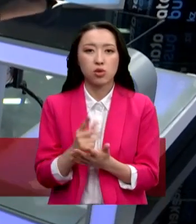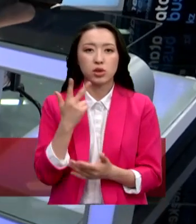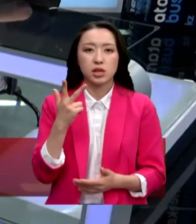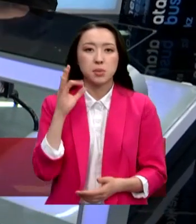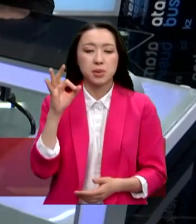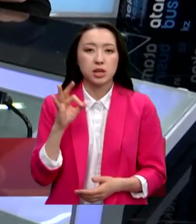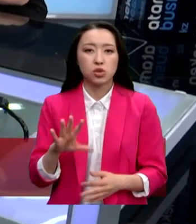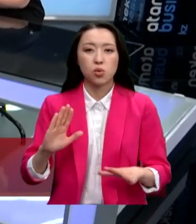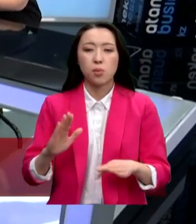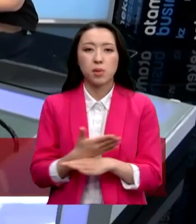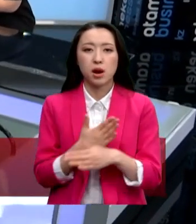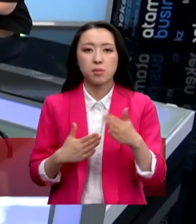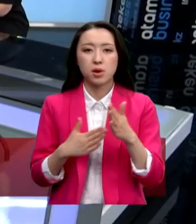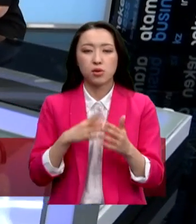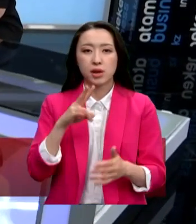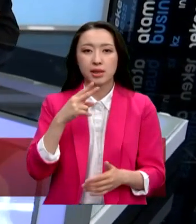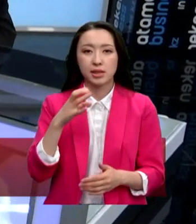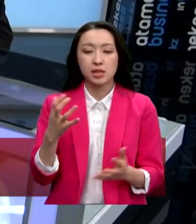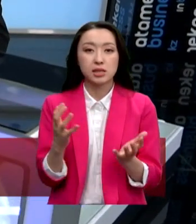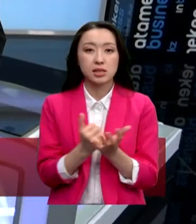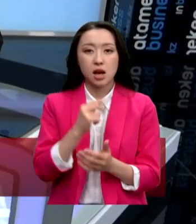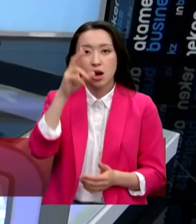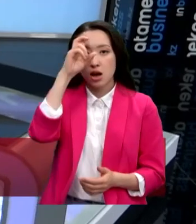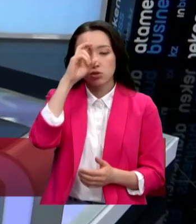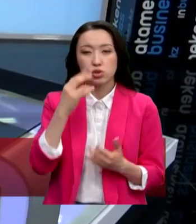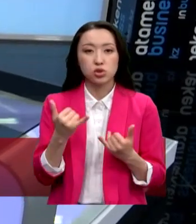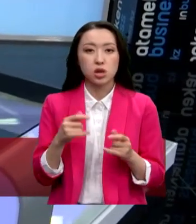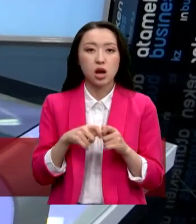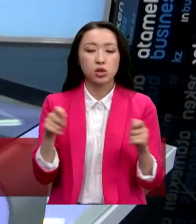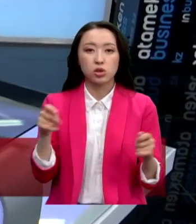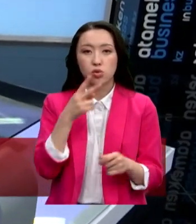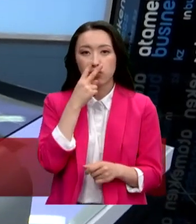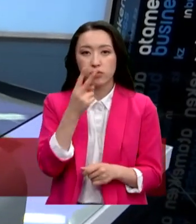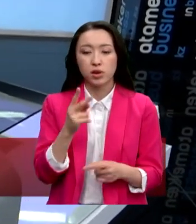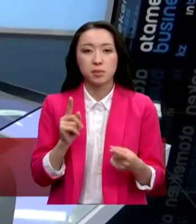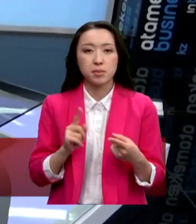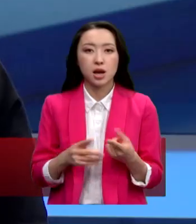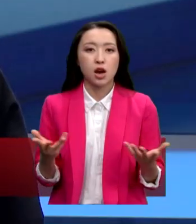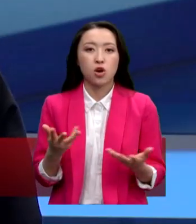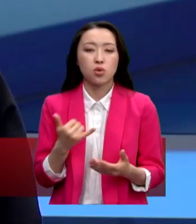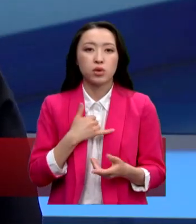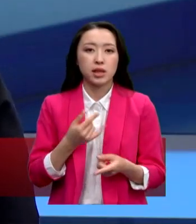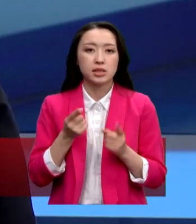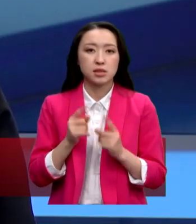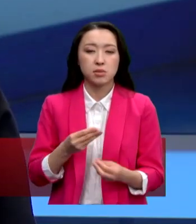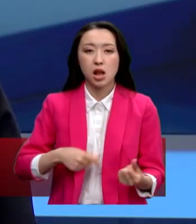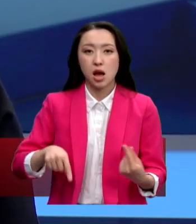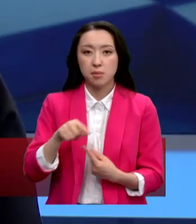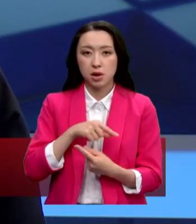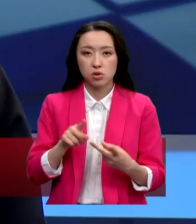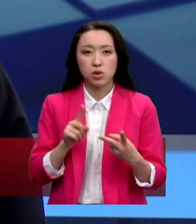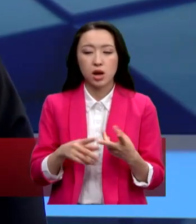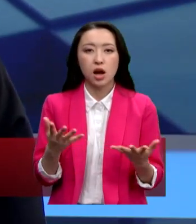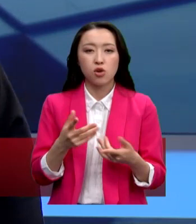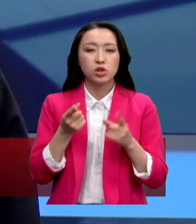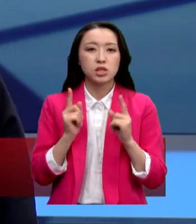3%, убрали порог по НДС. Тем самым государство сейчас в открытую увидит, первое, какой у нас на самом деле оборот. Второе, какое